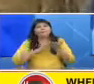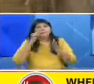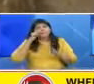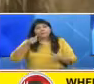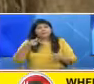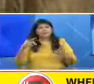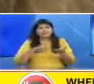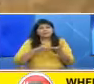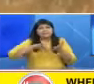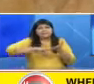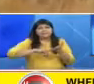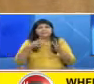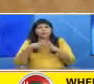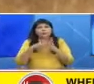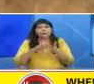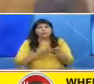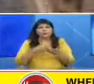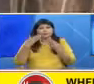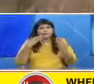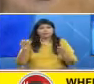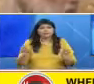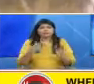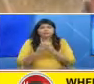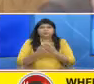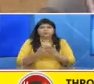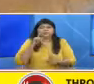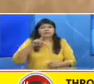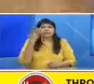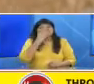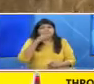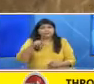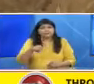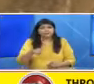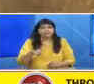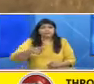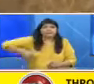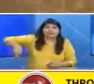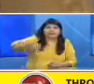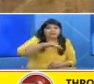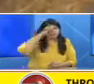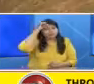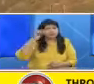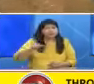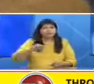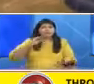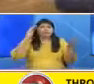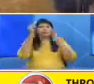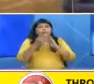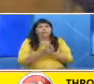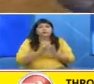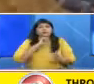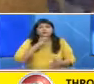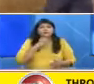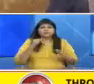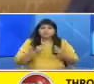का भी जिक्र आ ही जाता है। इस एक एपिसोड से मैं न सिर्फ हिंदुस्तान, दुनिया भर के युवाओं से